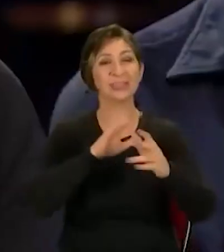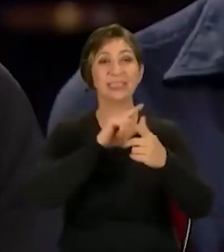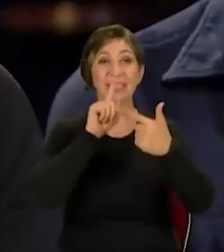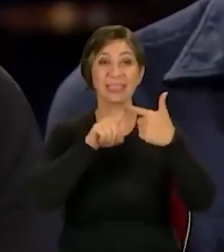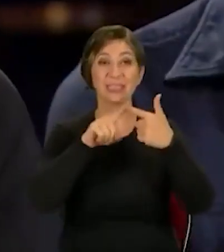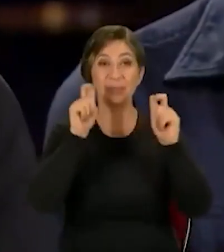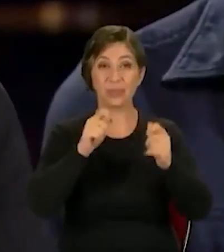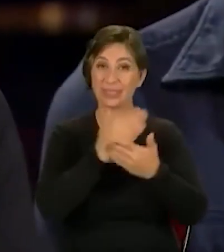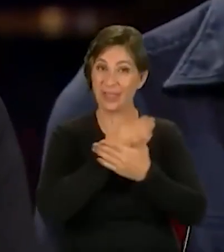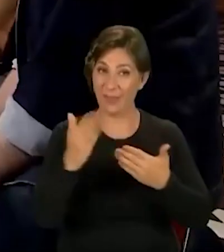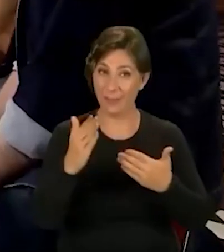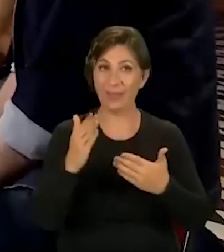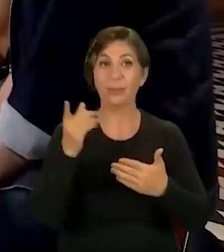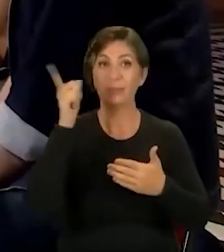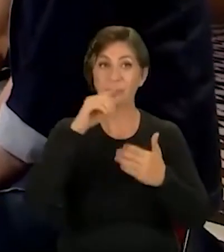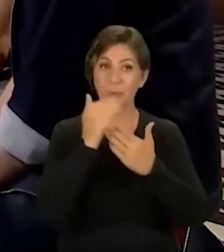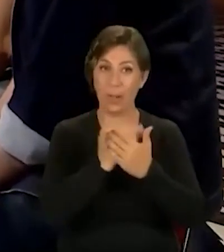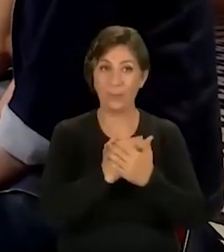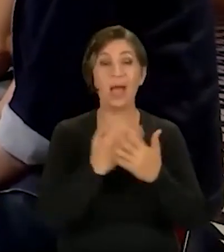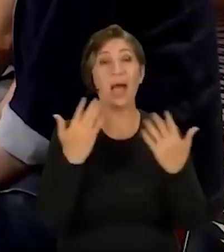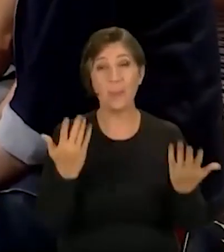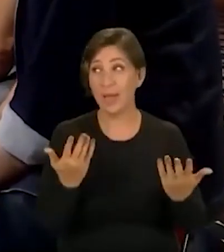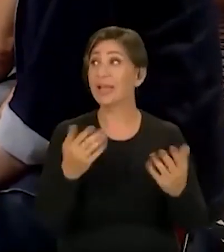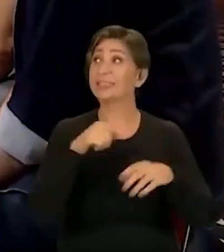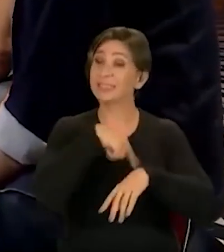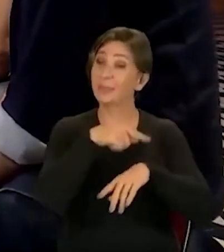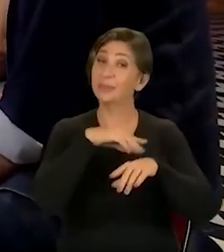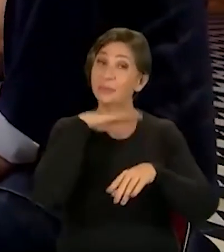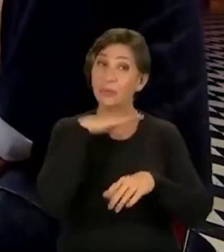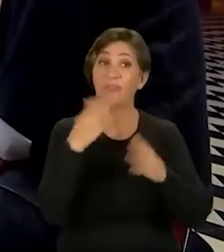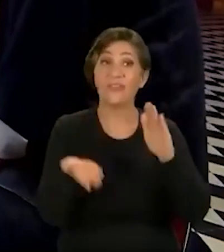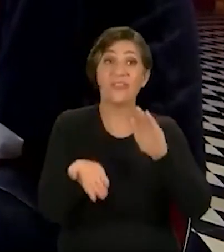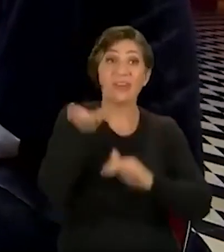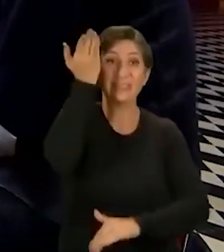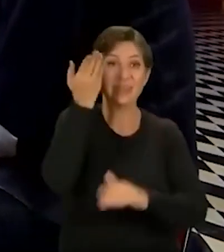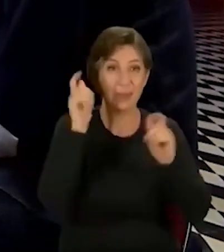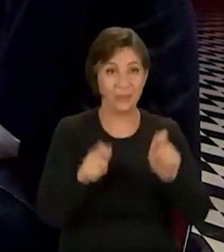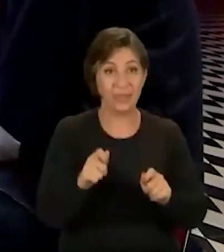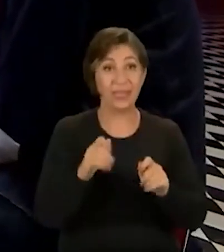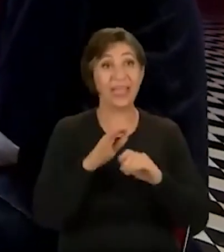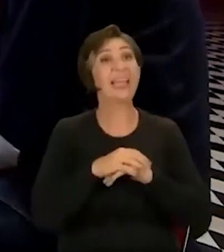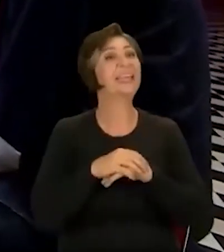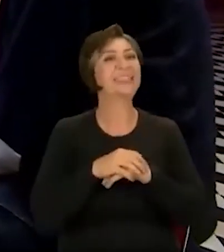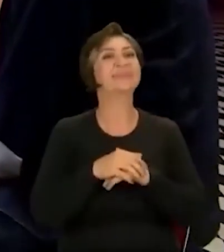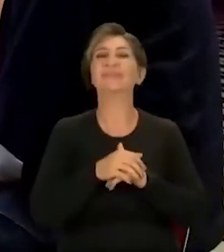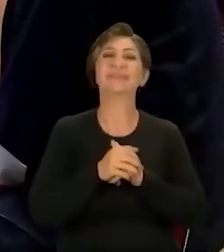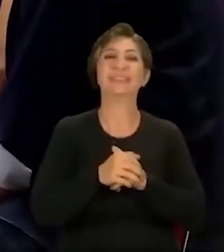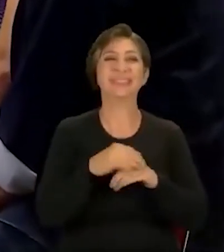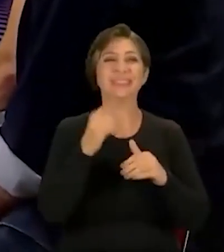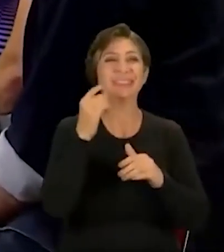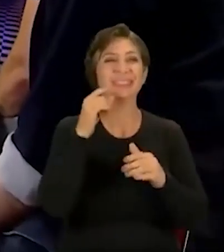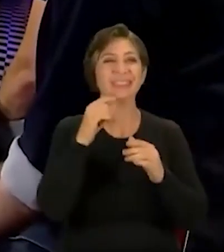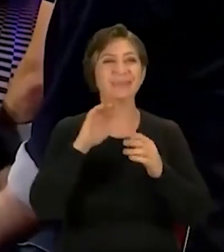ikincisi yapılacak, devamı yapılacak bir program hakikaten. Ama zamanımız doldu, hatta fazlaca açtık galiba. Eğer